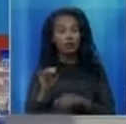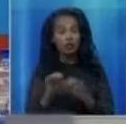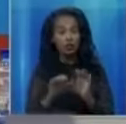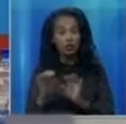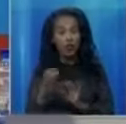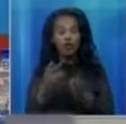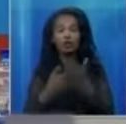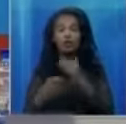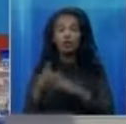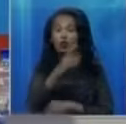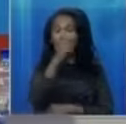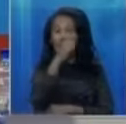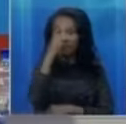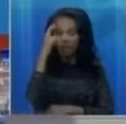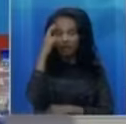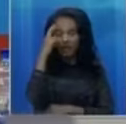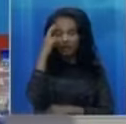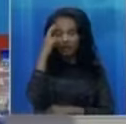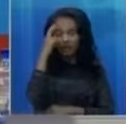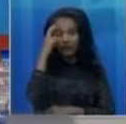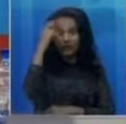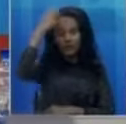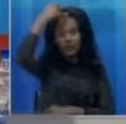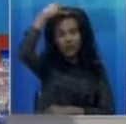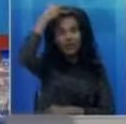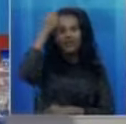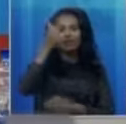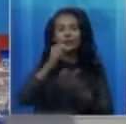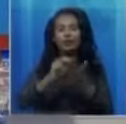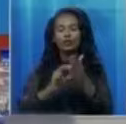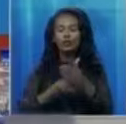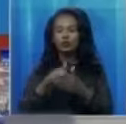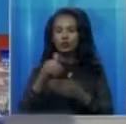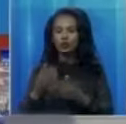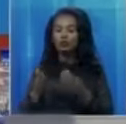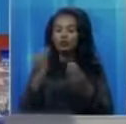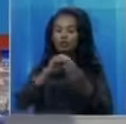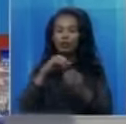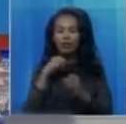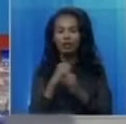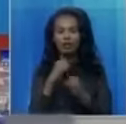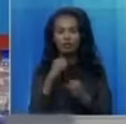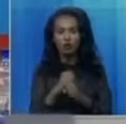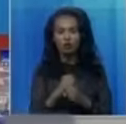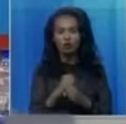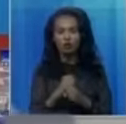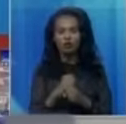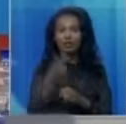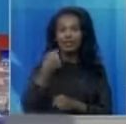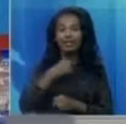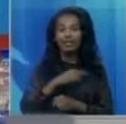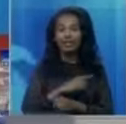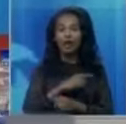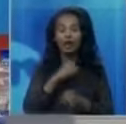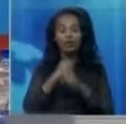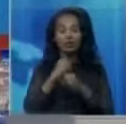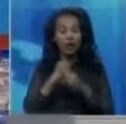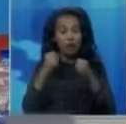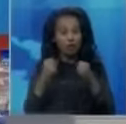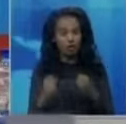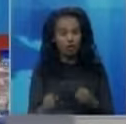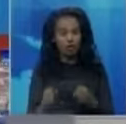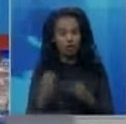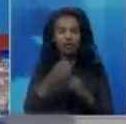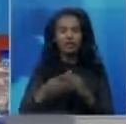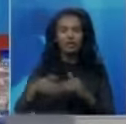ይህ የሆነበት ምክንያት ከመንግስት በጀት ውጪ ተጨማሪ ስራዎች እኛ ልንሰራ በመቻላችን፣